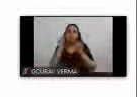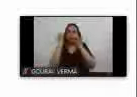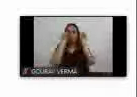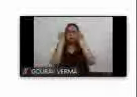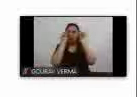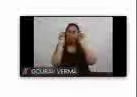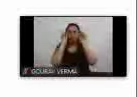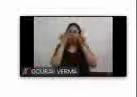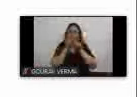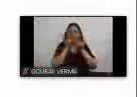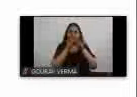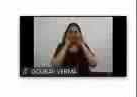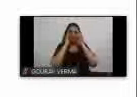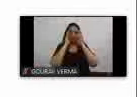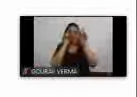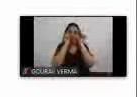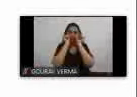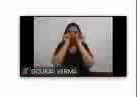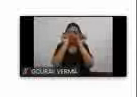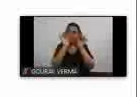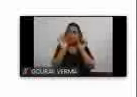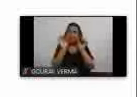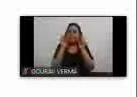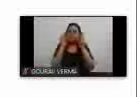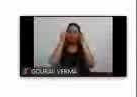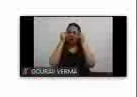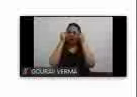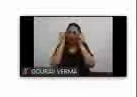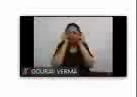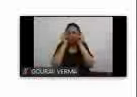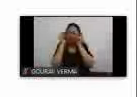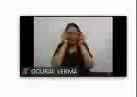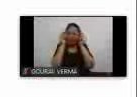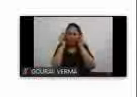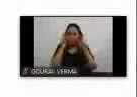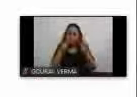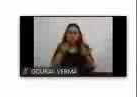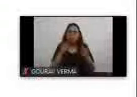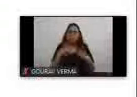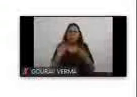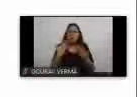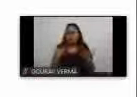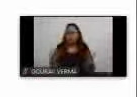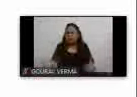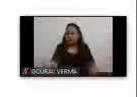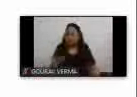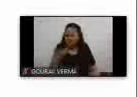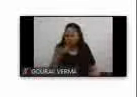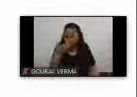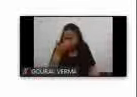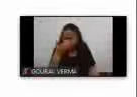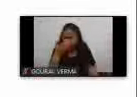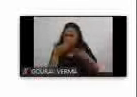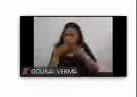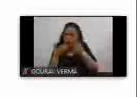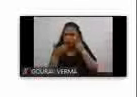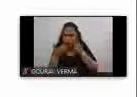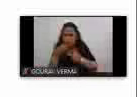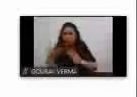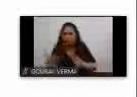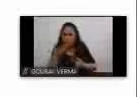है. Looking at objects too closely, बहुत close जो भी सामान है उसको क्लोजली रख